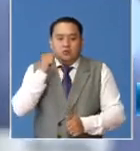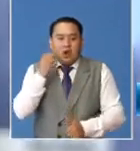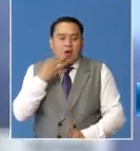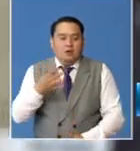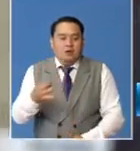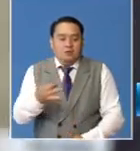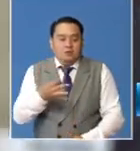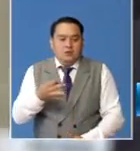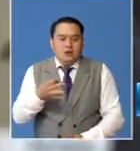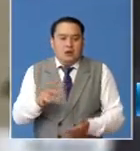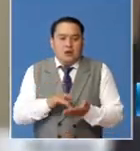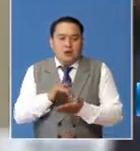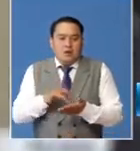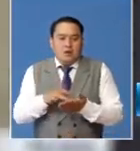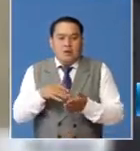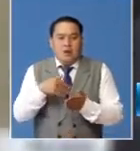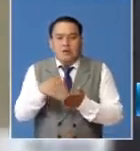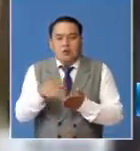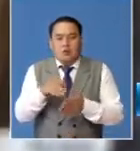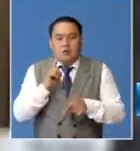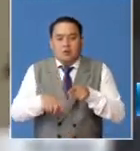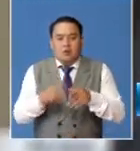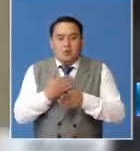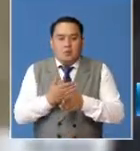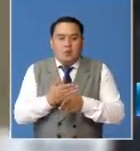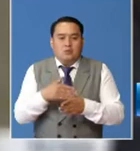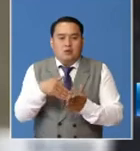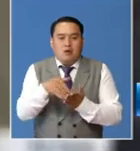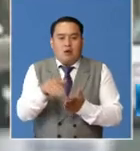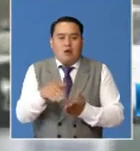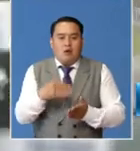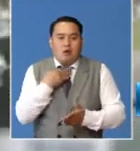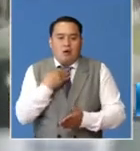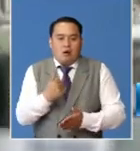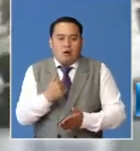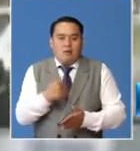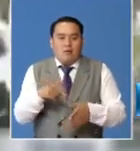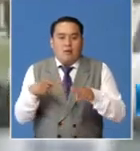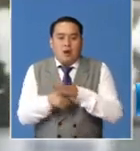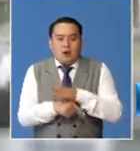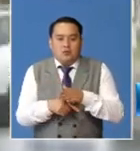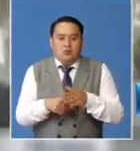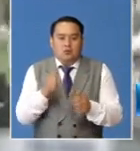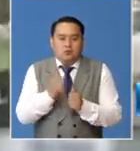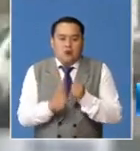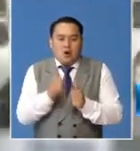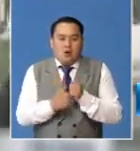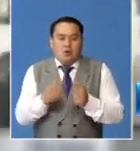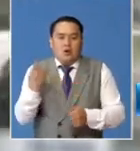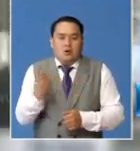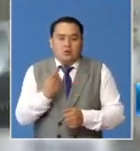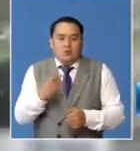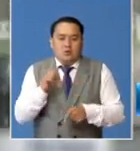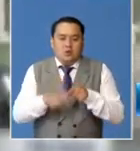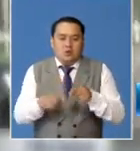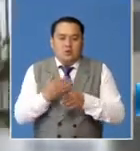Алматы водитель также отказывался пропустить скорую помощь. Автохамы – лишь полбеды. Пройдя одну преграду, зачастую автомобиль скорой